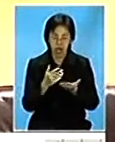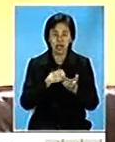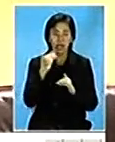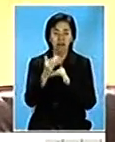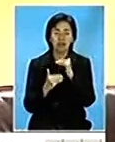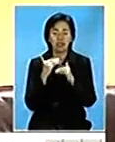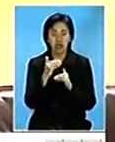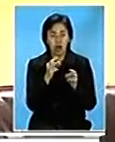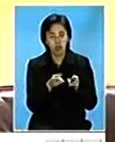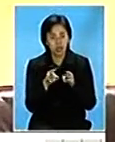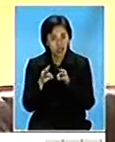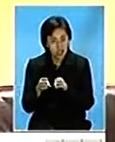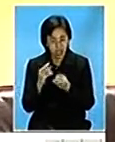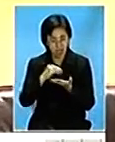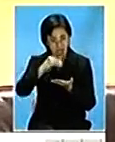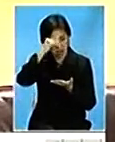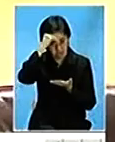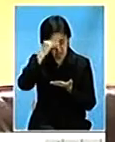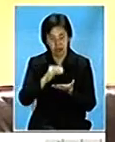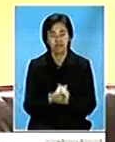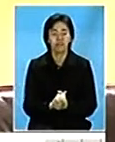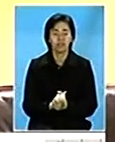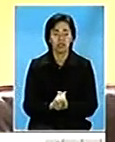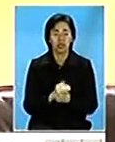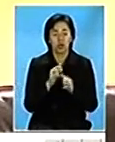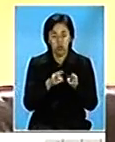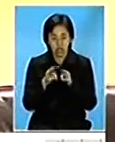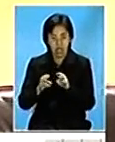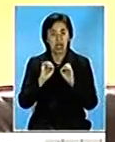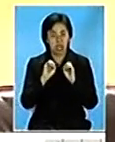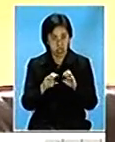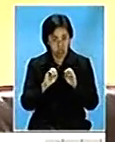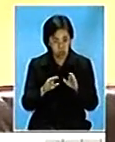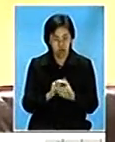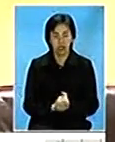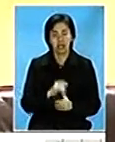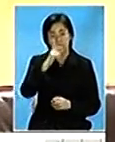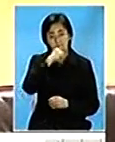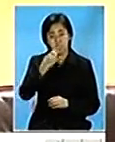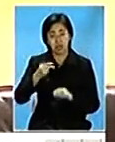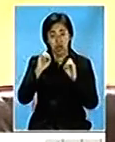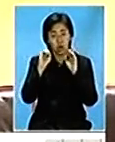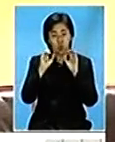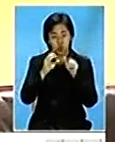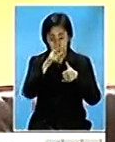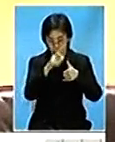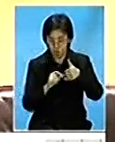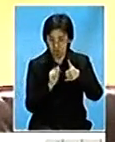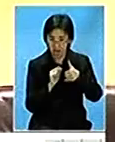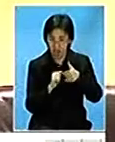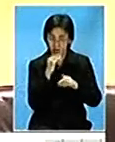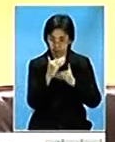ทคนิคการเรียนและเทคนิคการสอนตลอดจนครูภาษาไทยนะครับโดยอ